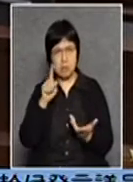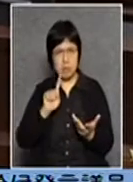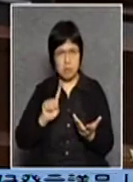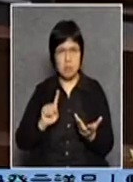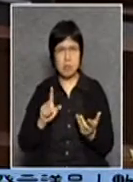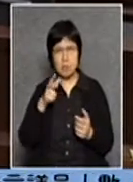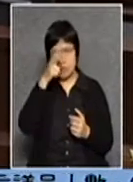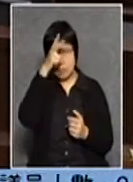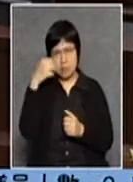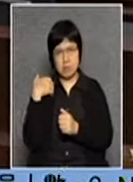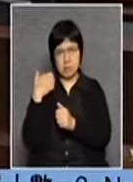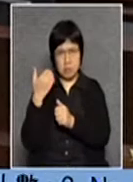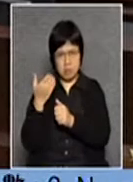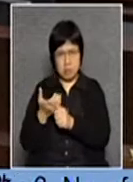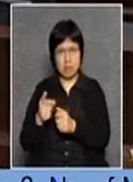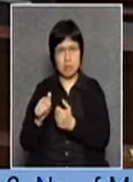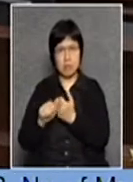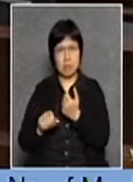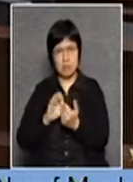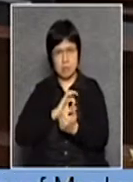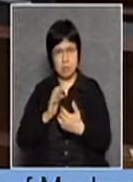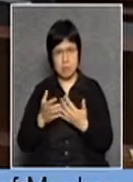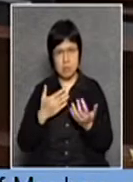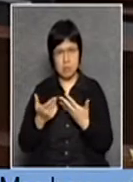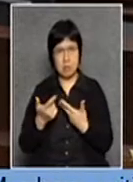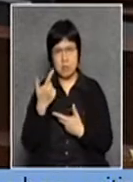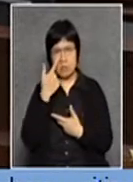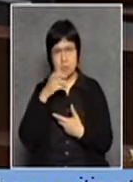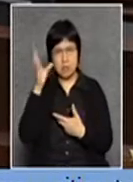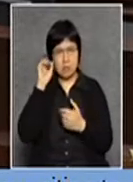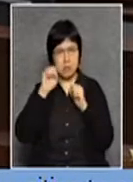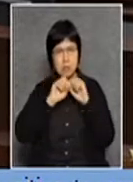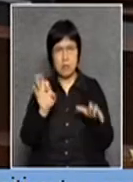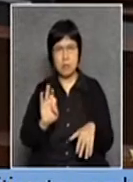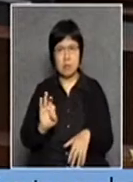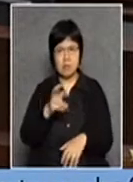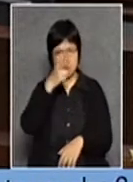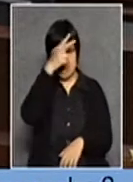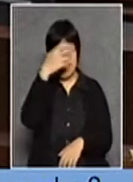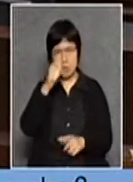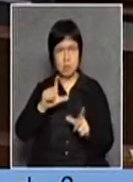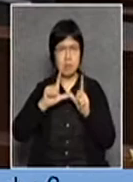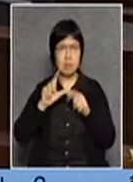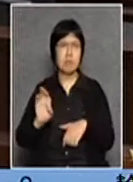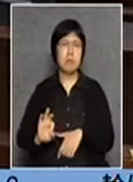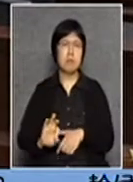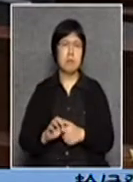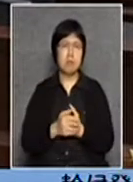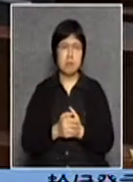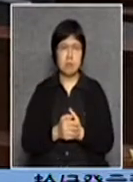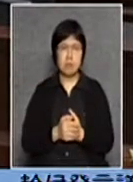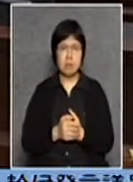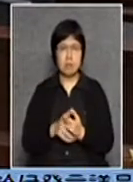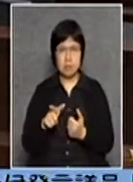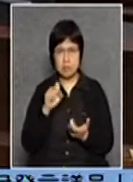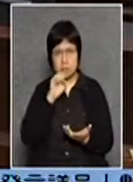有就委任公園委員會成員一事發出新聞稿，但是行政長官就未有回答。該報導又指